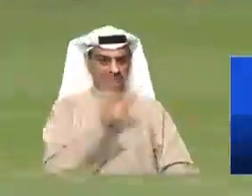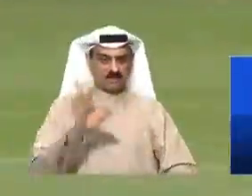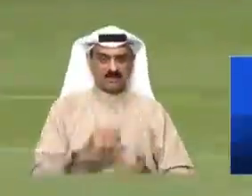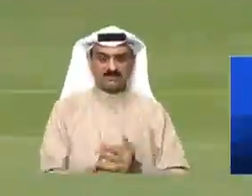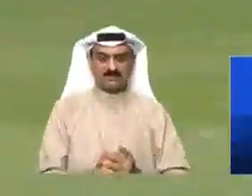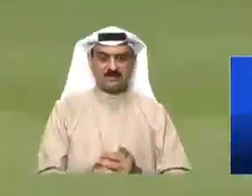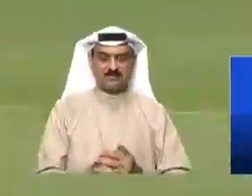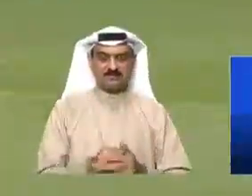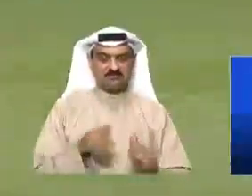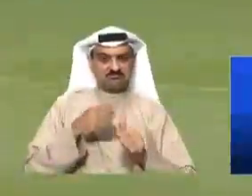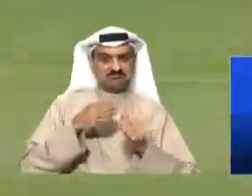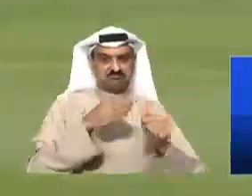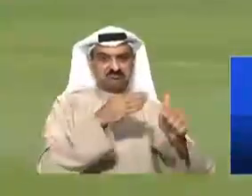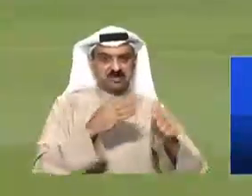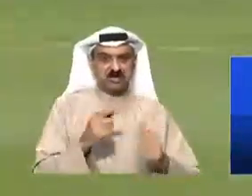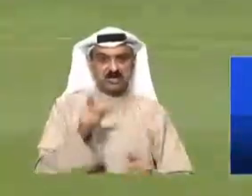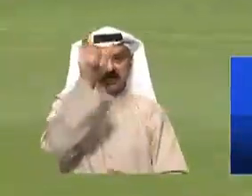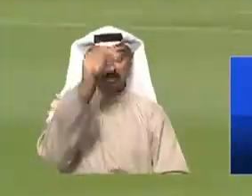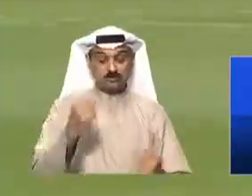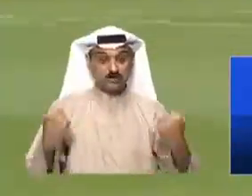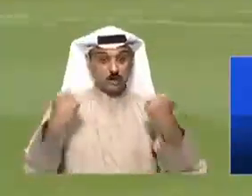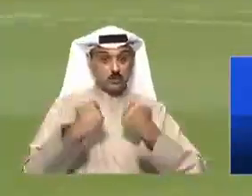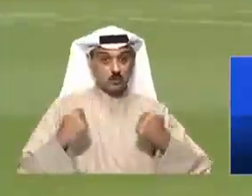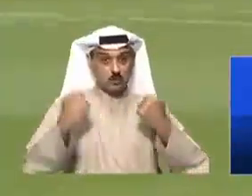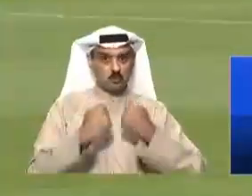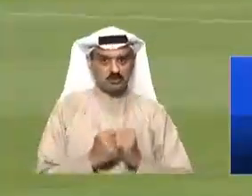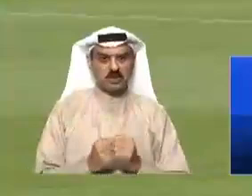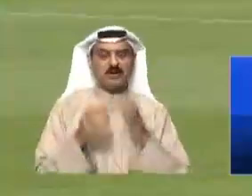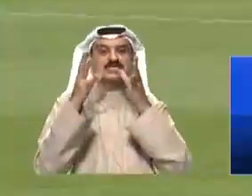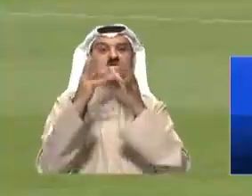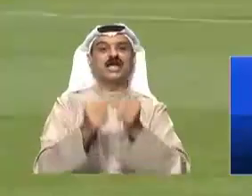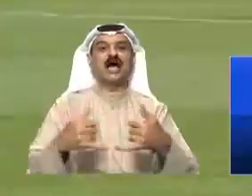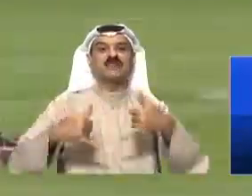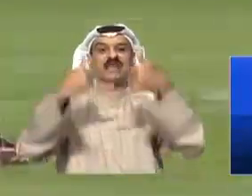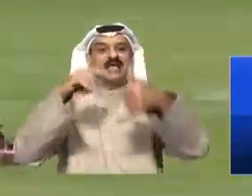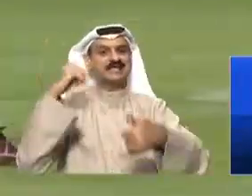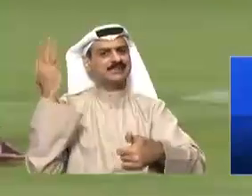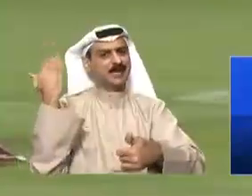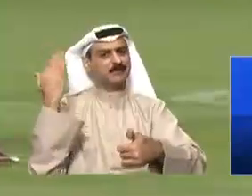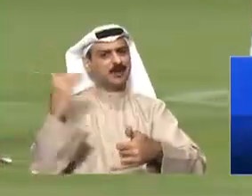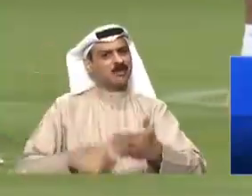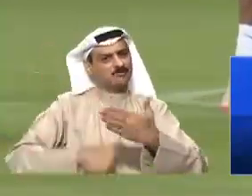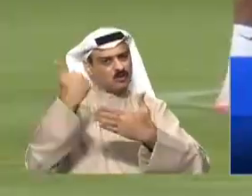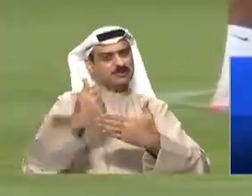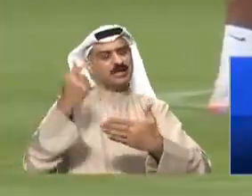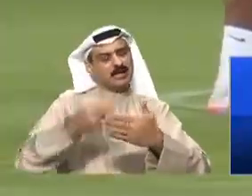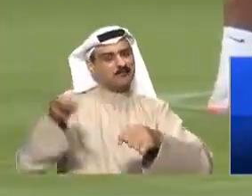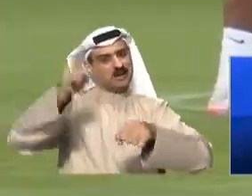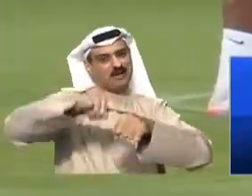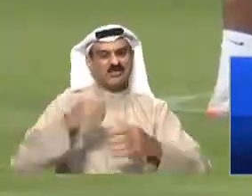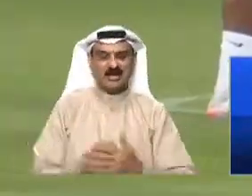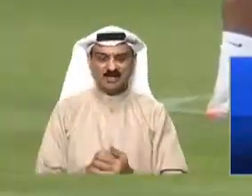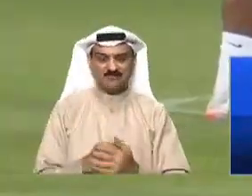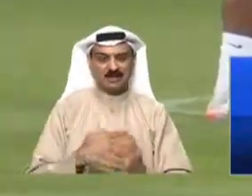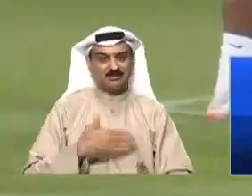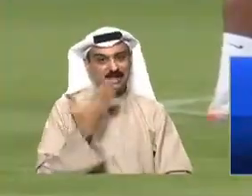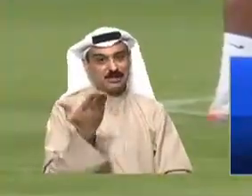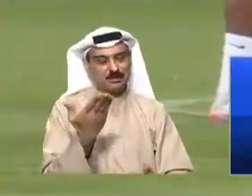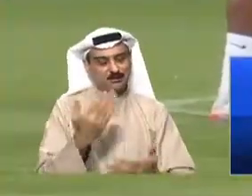بقيادة مدربهم ديشامب بالحفاظ على لقب مونديال 2018، وهذا ما يتطلب